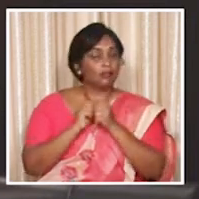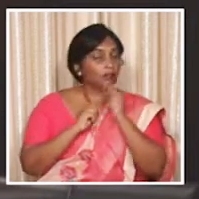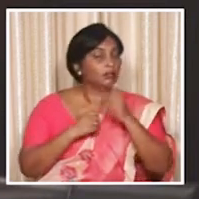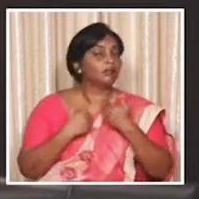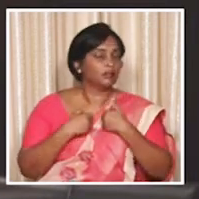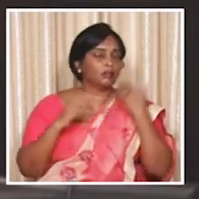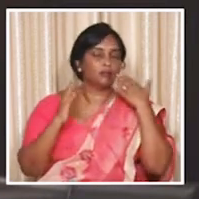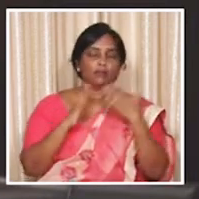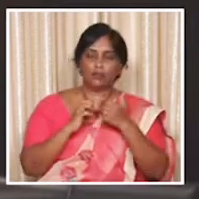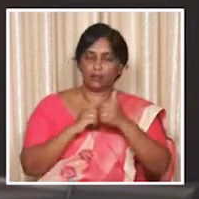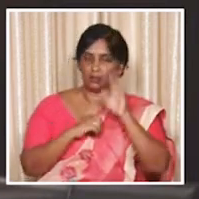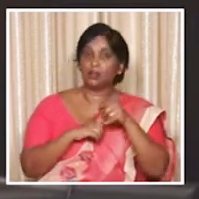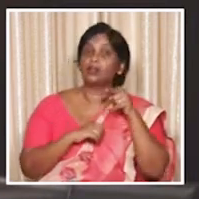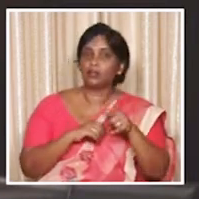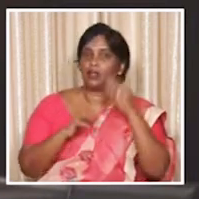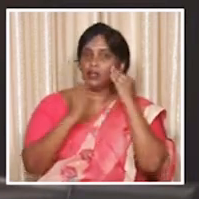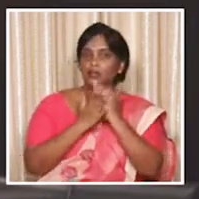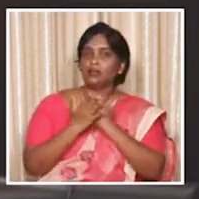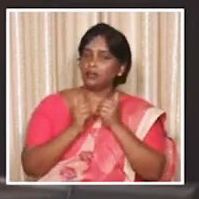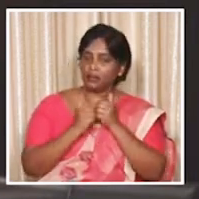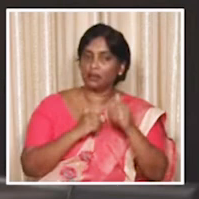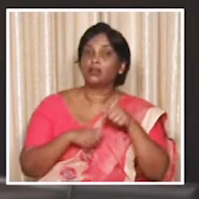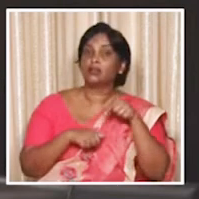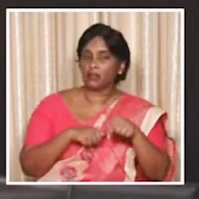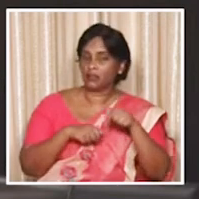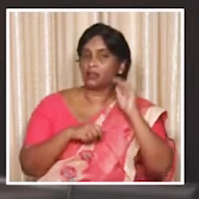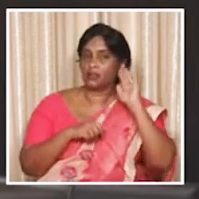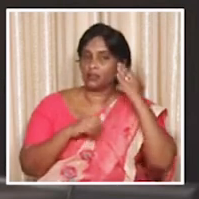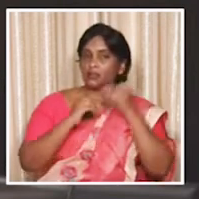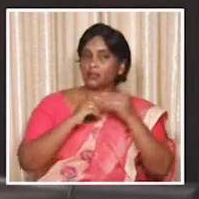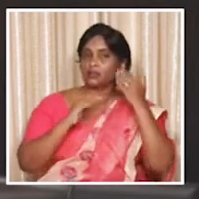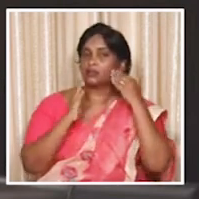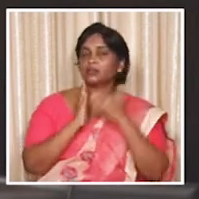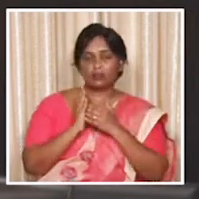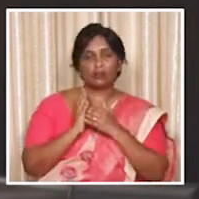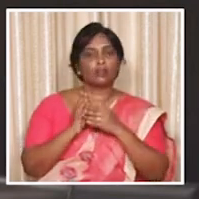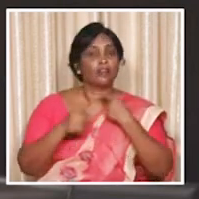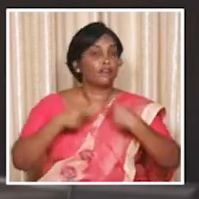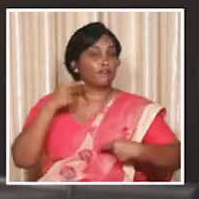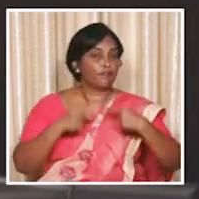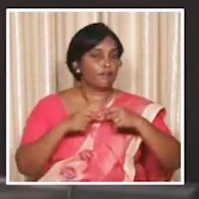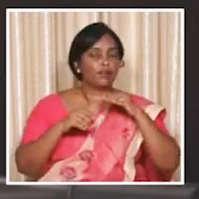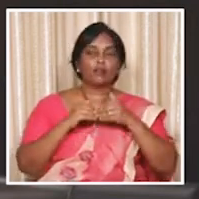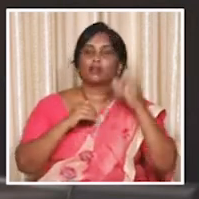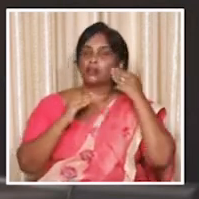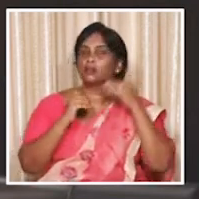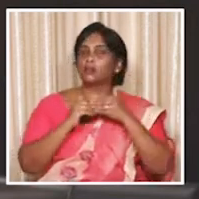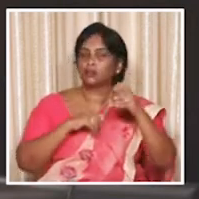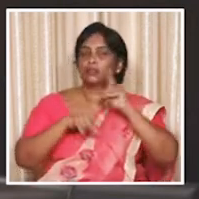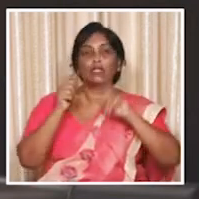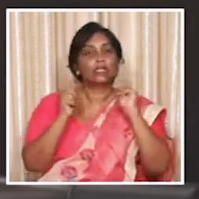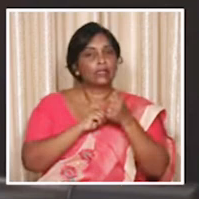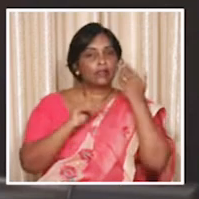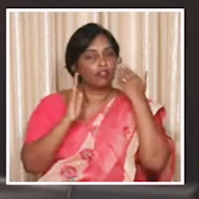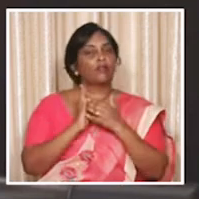අපි මෙහිදී අවධානය යොමු කළා. මෙහිදී අපි මෙතනදී විශේෂයෙන්ම කියන්න ඕන සමහරු විවාදයකට මත් වුණා මේ ශ්‍රී ලංකා ක්‍රිකට්